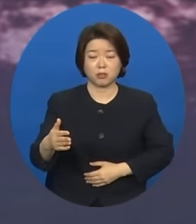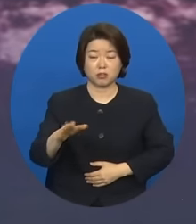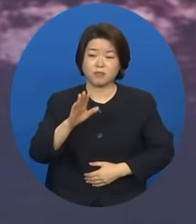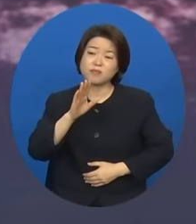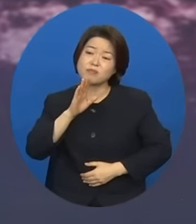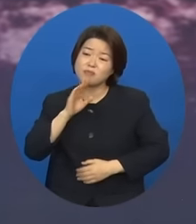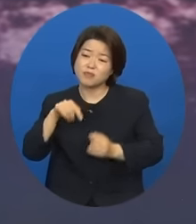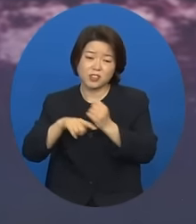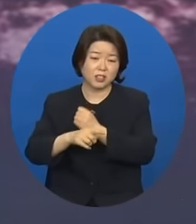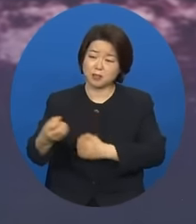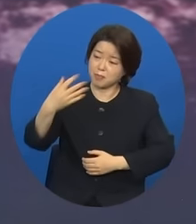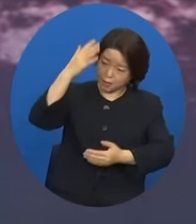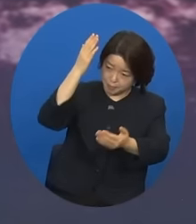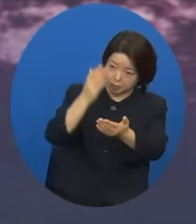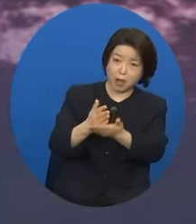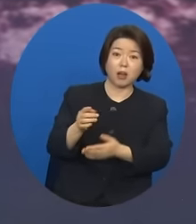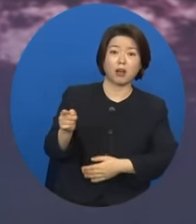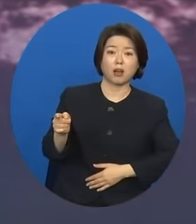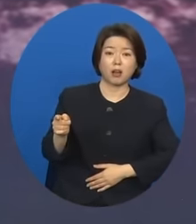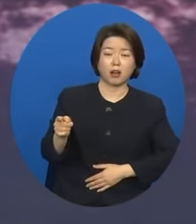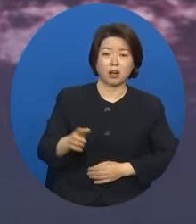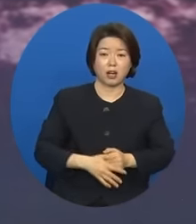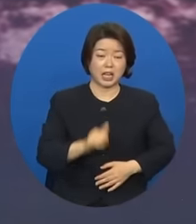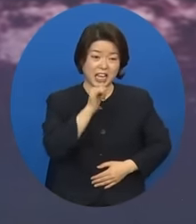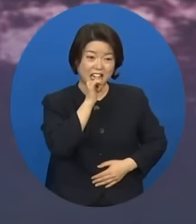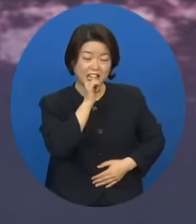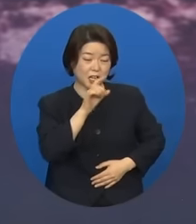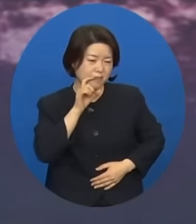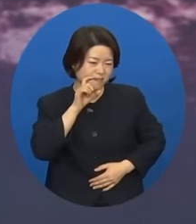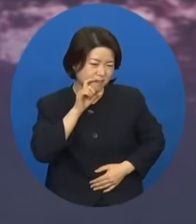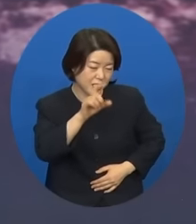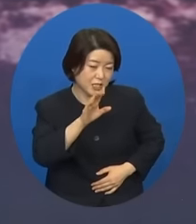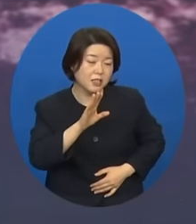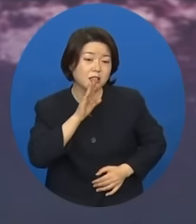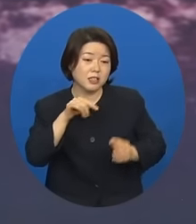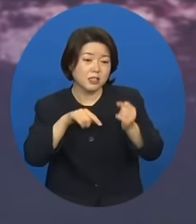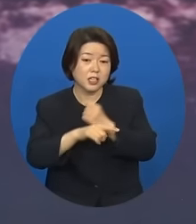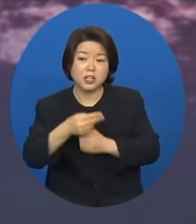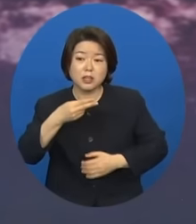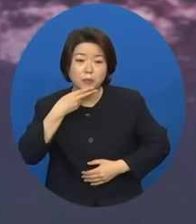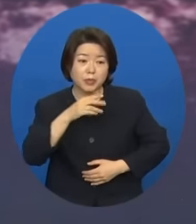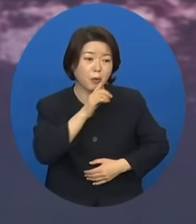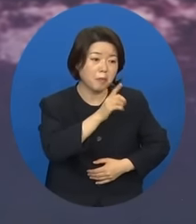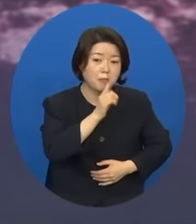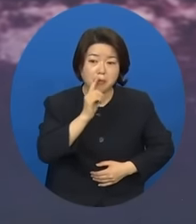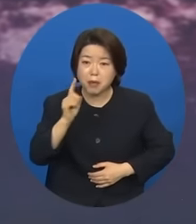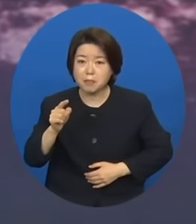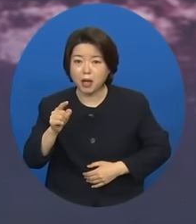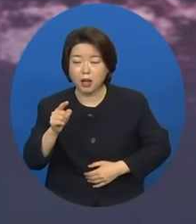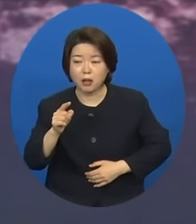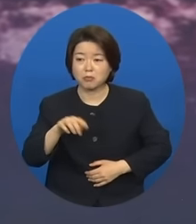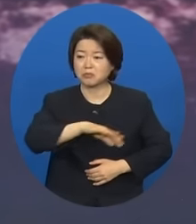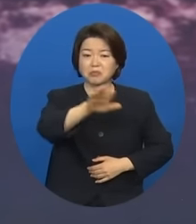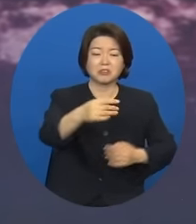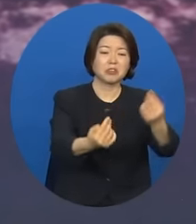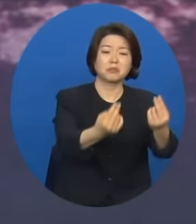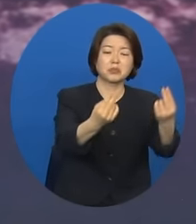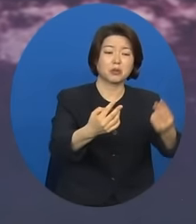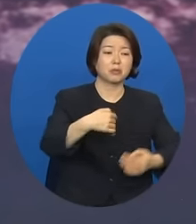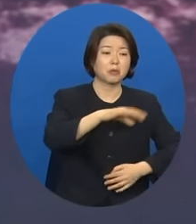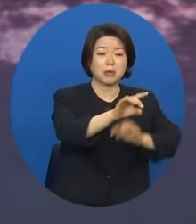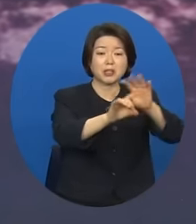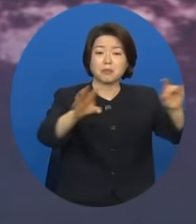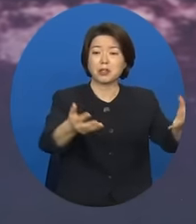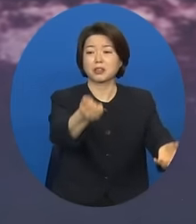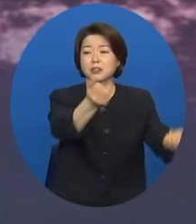여러분이 잘 들어보세요 절대 진리는 없다라고 얘기를 하잖아요 이분들 다 상대적이라고 근데